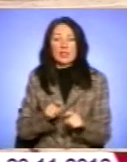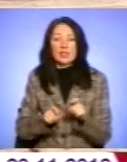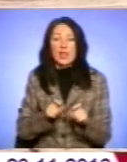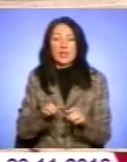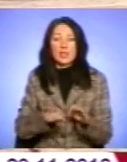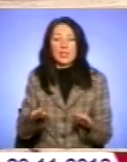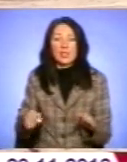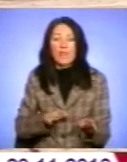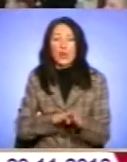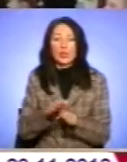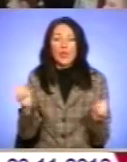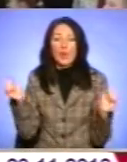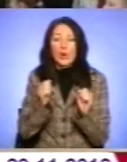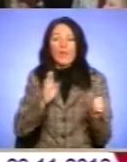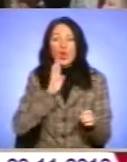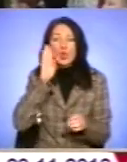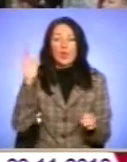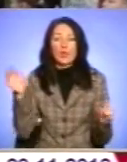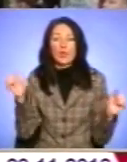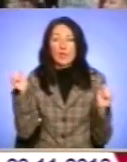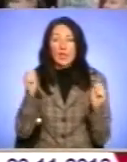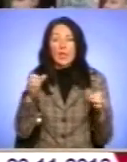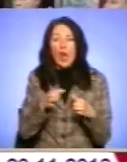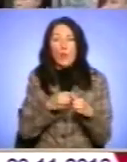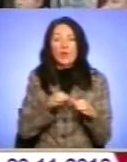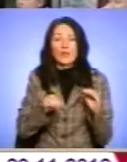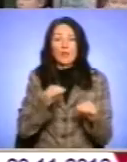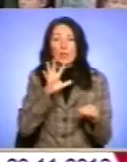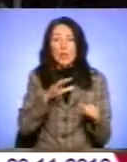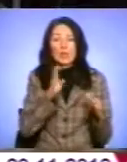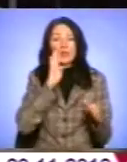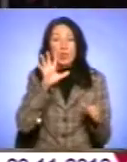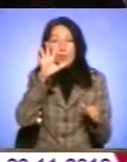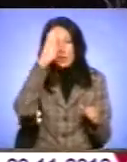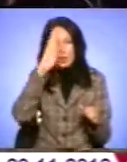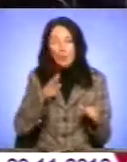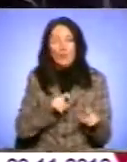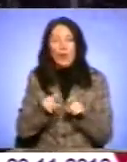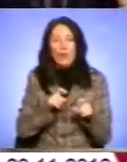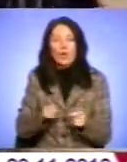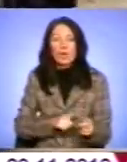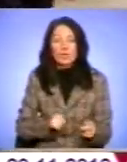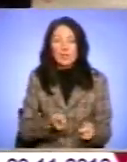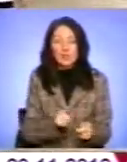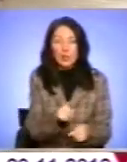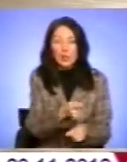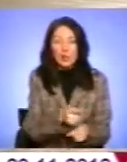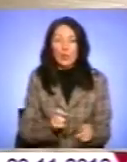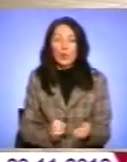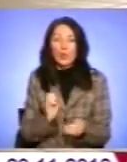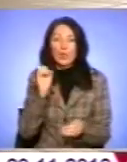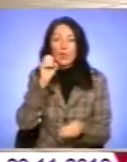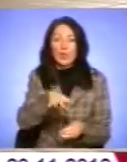ранкової зарядки. А команди у складі 5 дівчаток і 5 хлопців бігали змійкою, кидали мішечки в коло